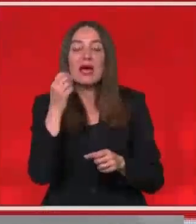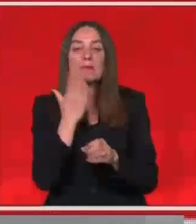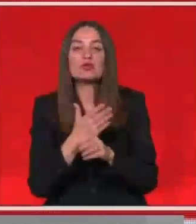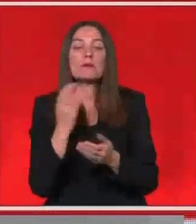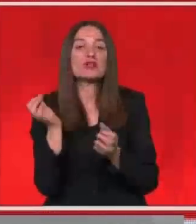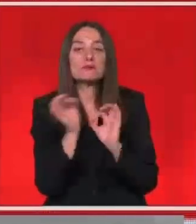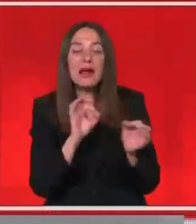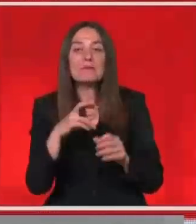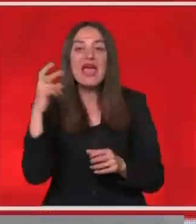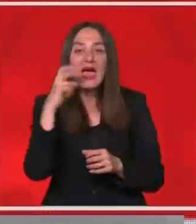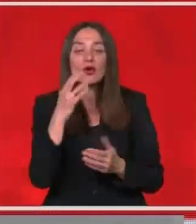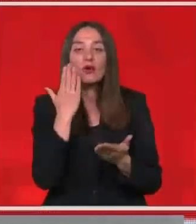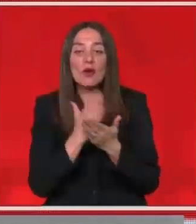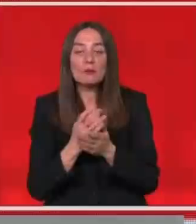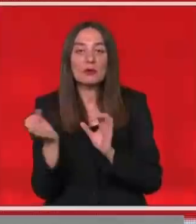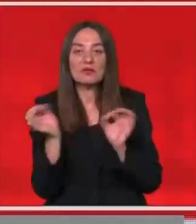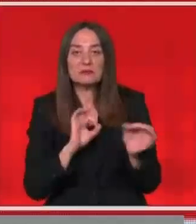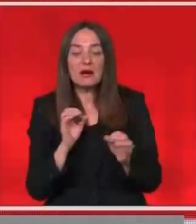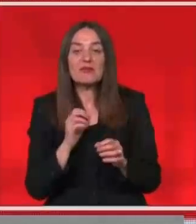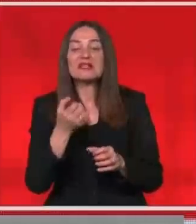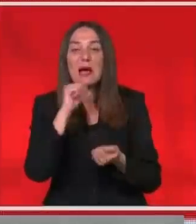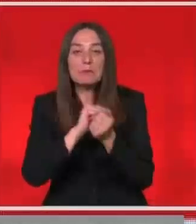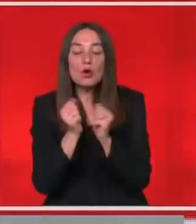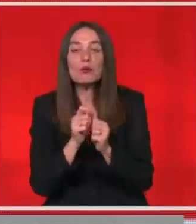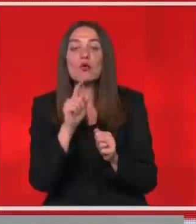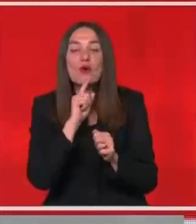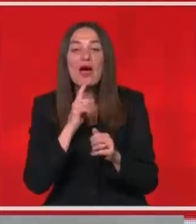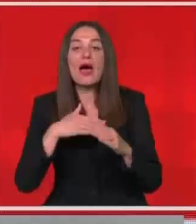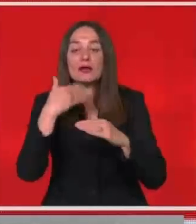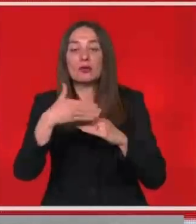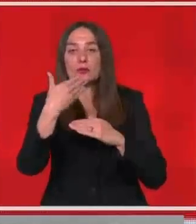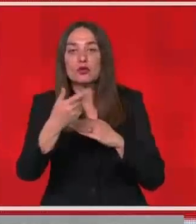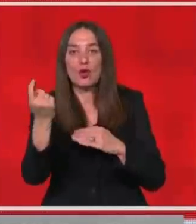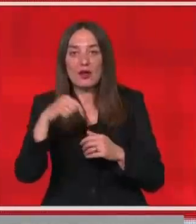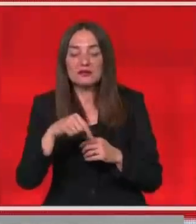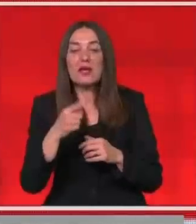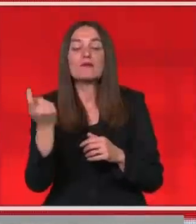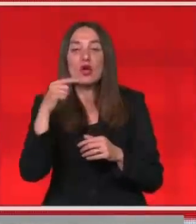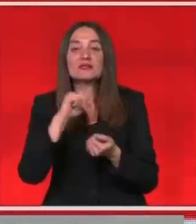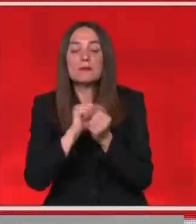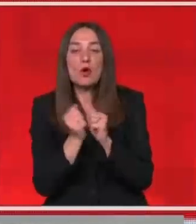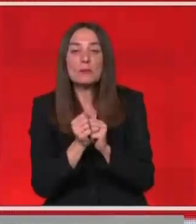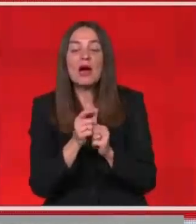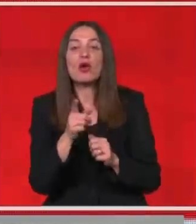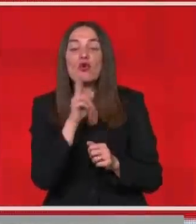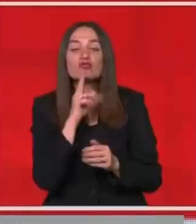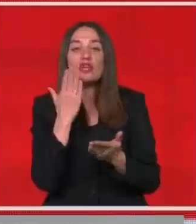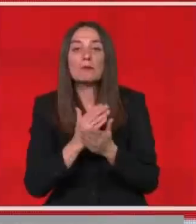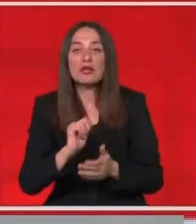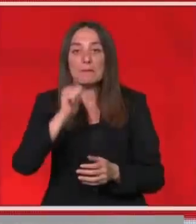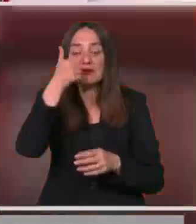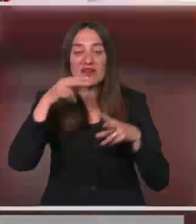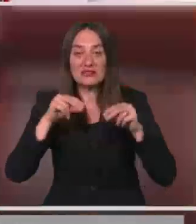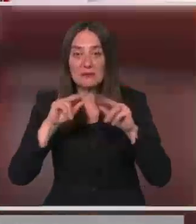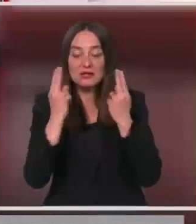spremni, ekonomski da budemo spremni, za borbu koja tek predstoji. A predstoji borba ko će da bude prva zemlja na